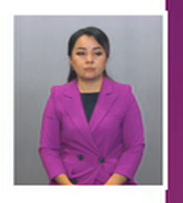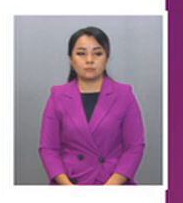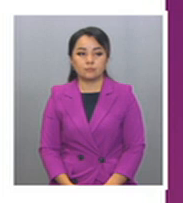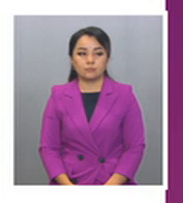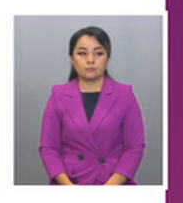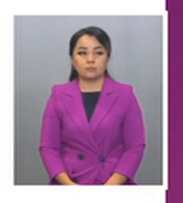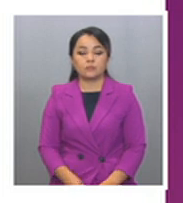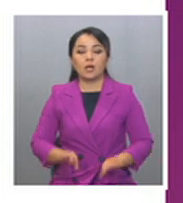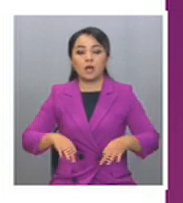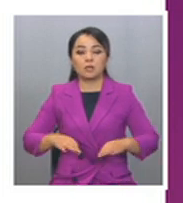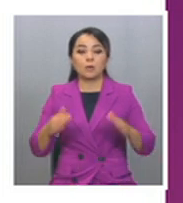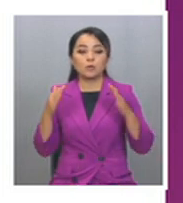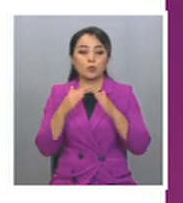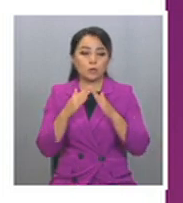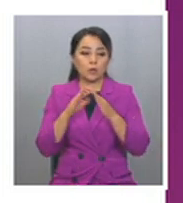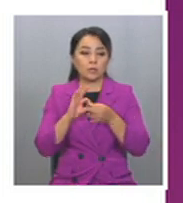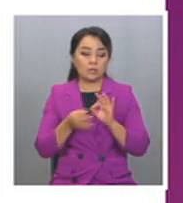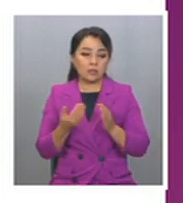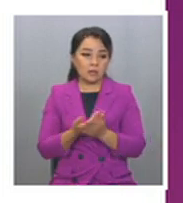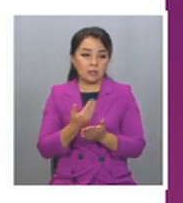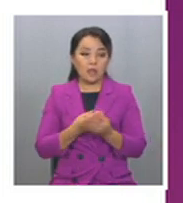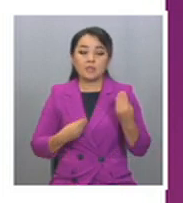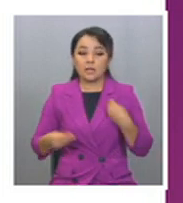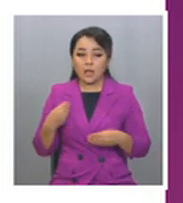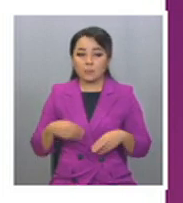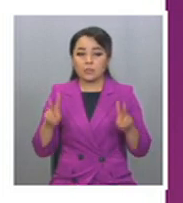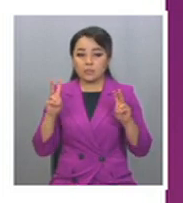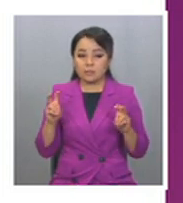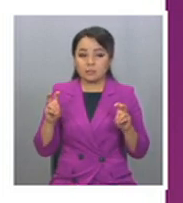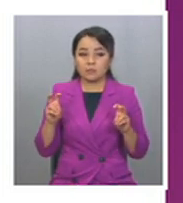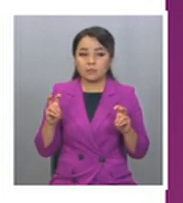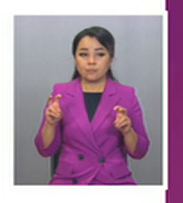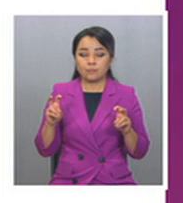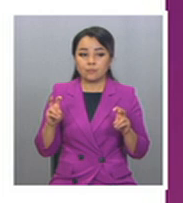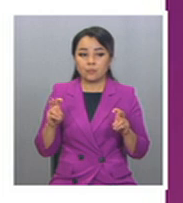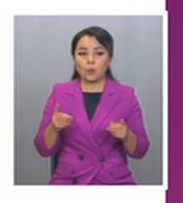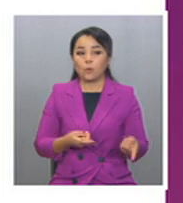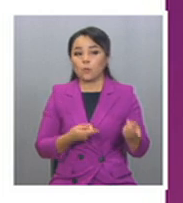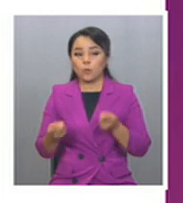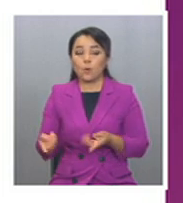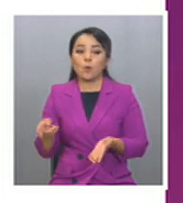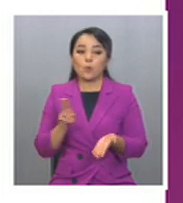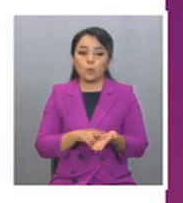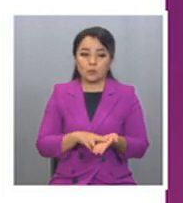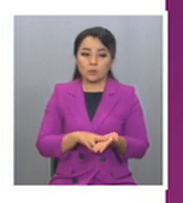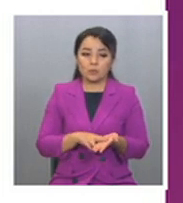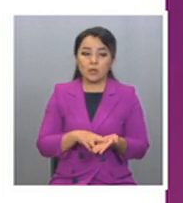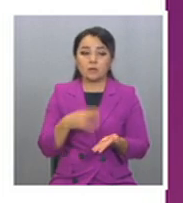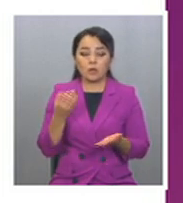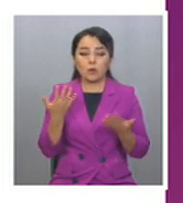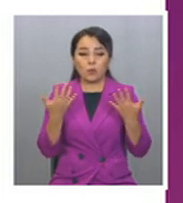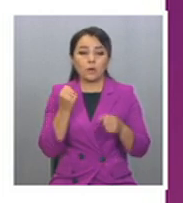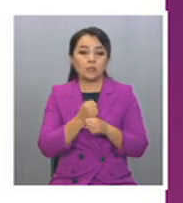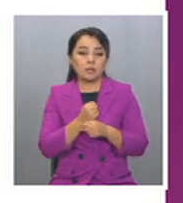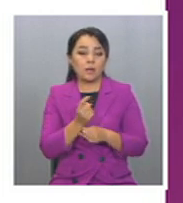Арба үстіндегі үйлер туралы, киім кешегі туралы, көші қон туралы, және қол өнері